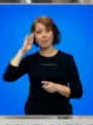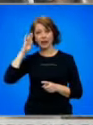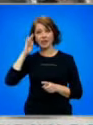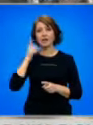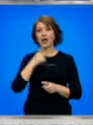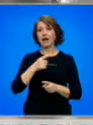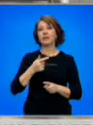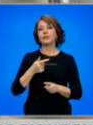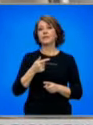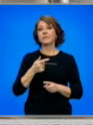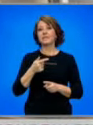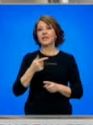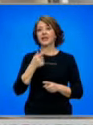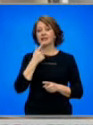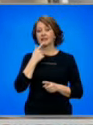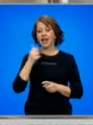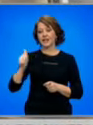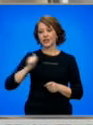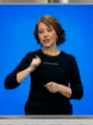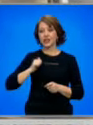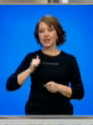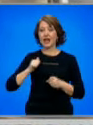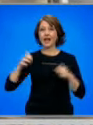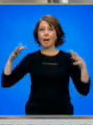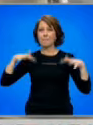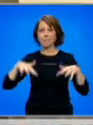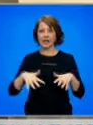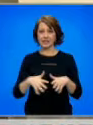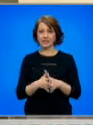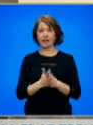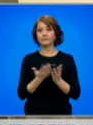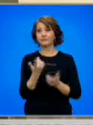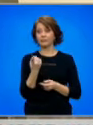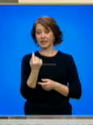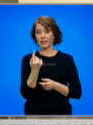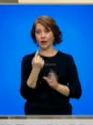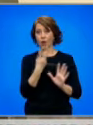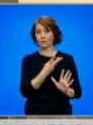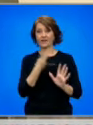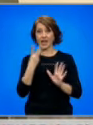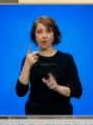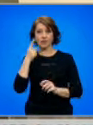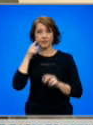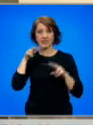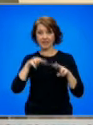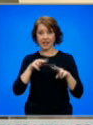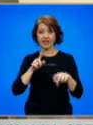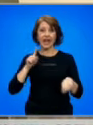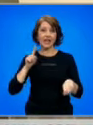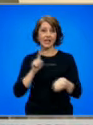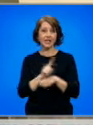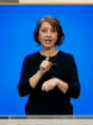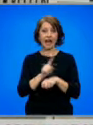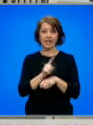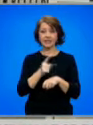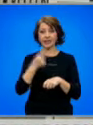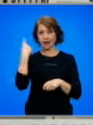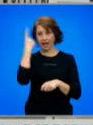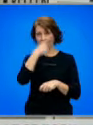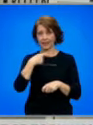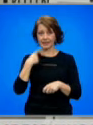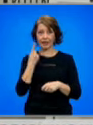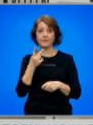бедствия и не е осъществила необходимата организация. Призовани са 88 свидетели и 11 вещи лица. В залата стана ясно, че много